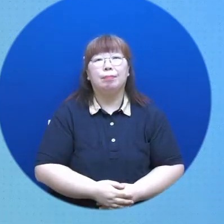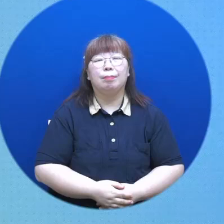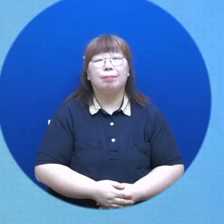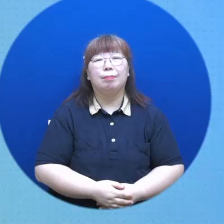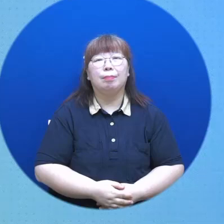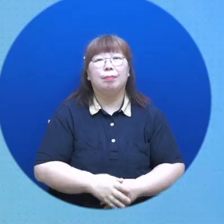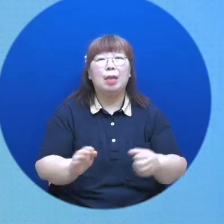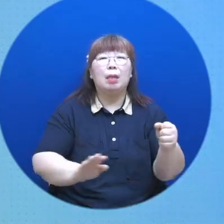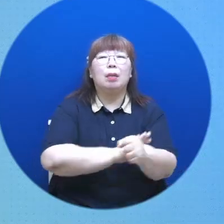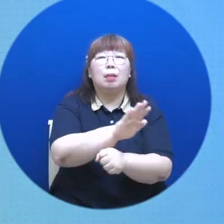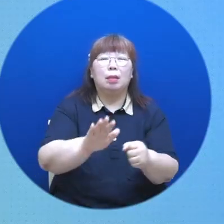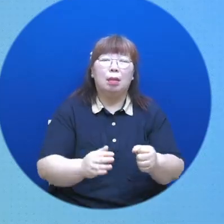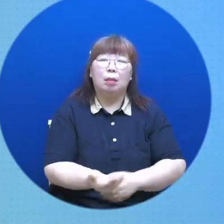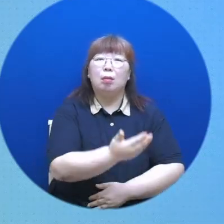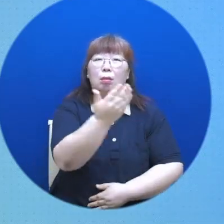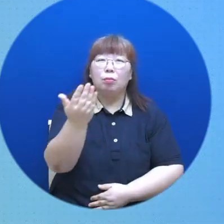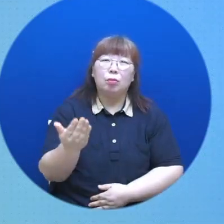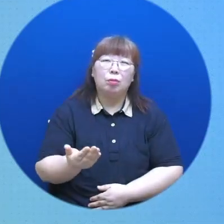사랑하는 여러분,